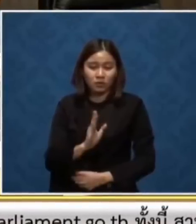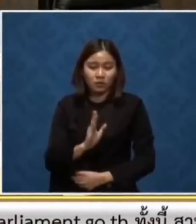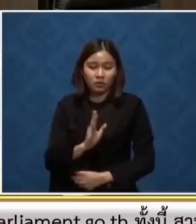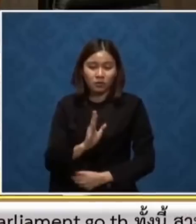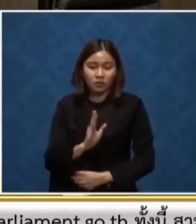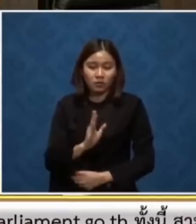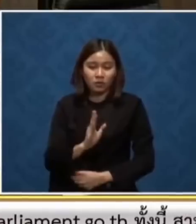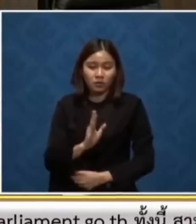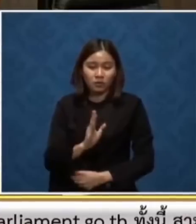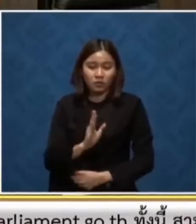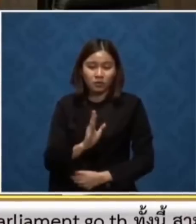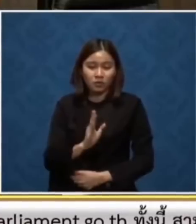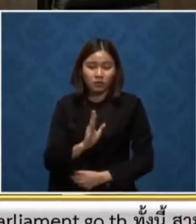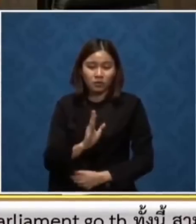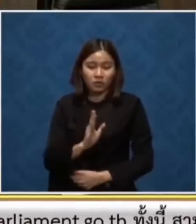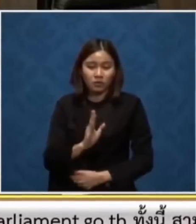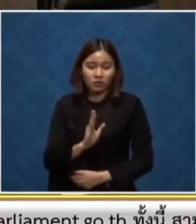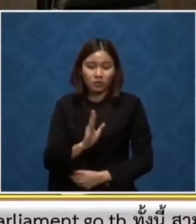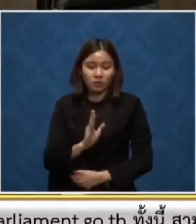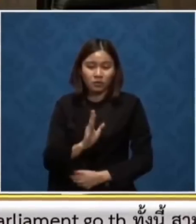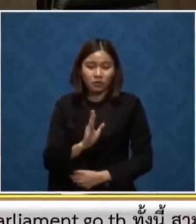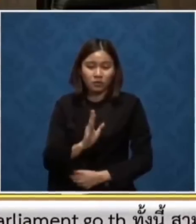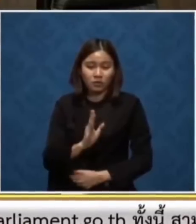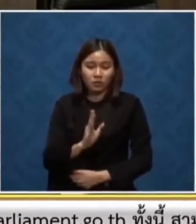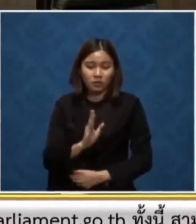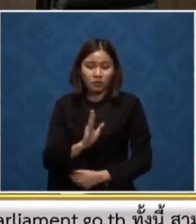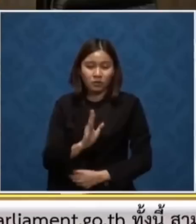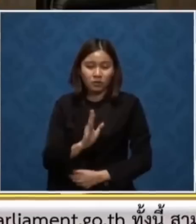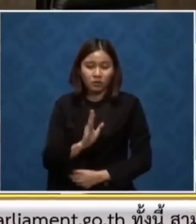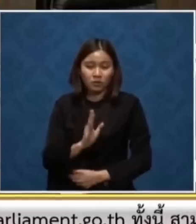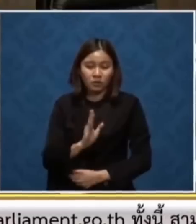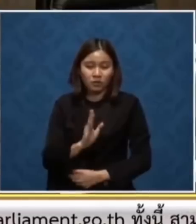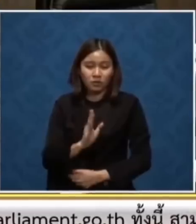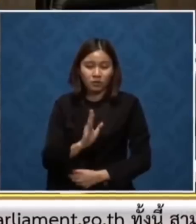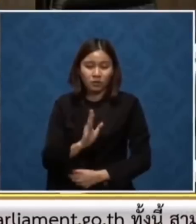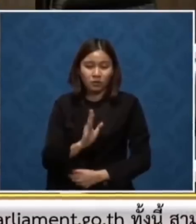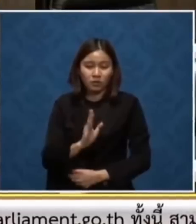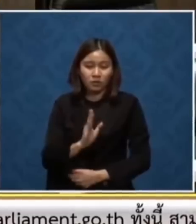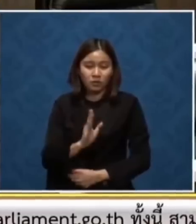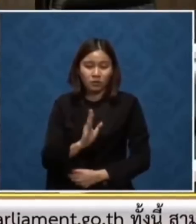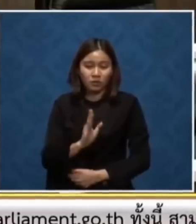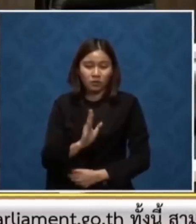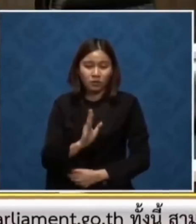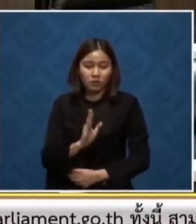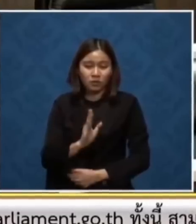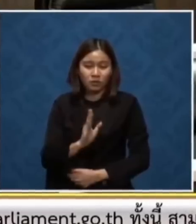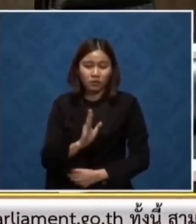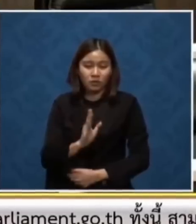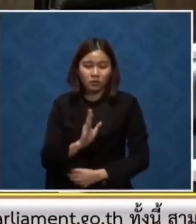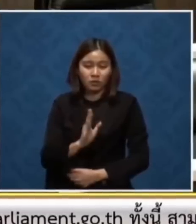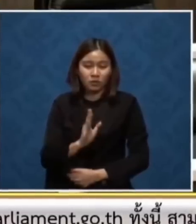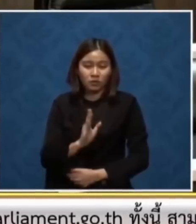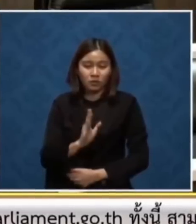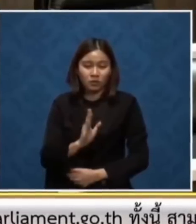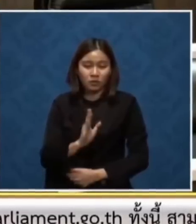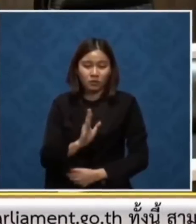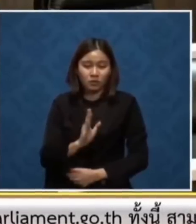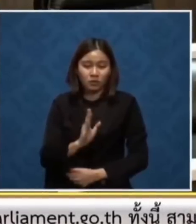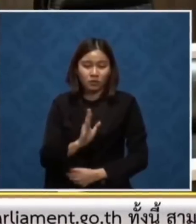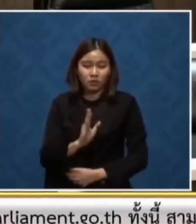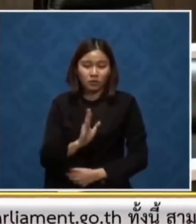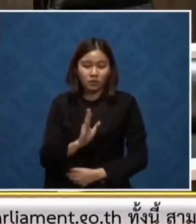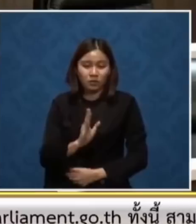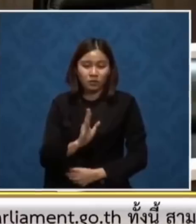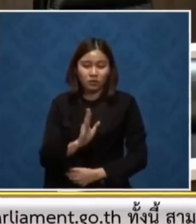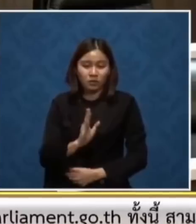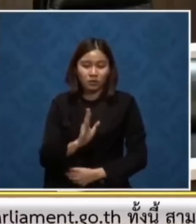พื่อให้ประชาชนได้ใช้พลังงานอย่างเป็นธรรมถ้ากกพ.ไม่ตระหนักในจุดนี้สุดท้ายกลุ่มทุนผูกขาด